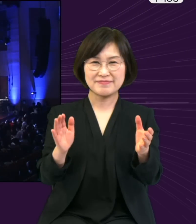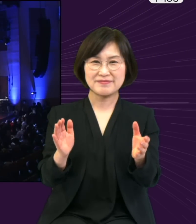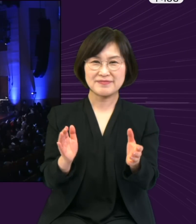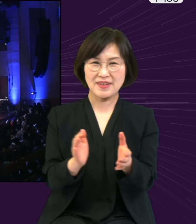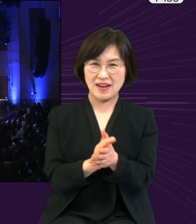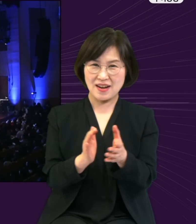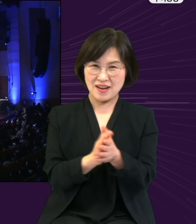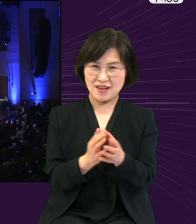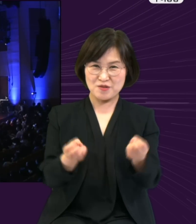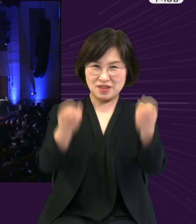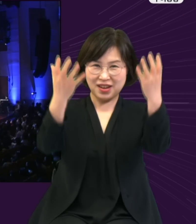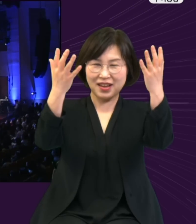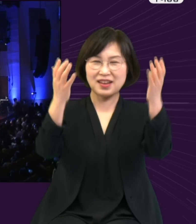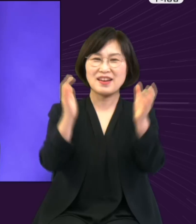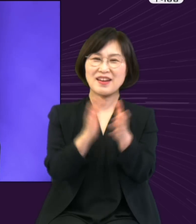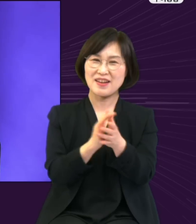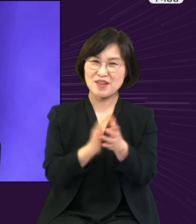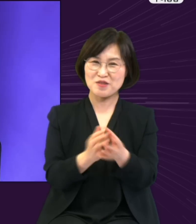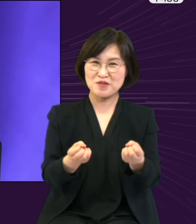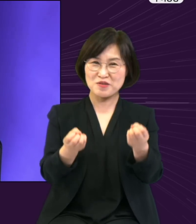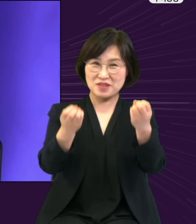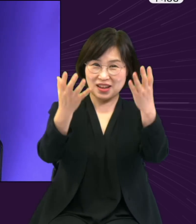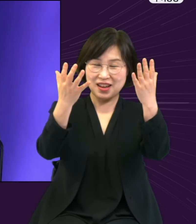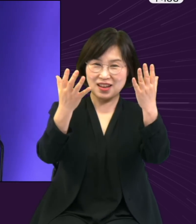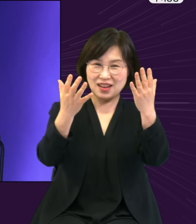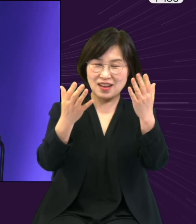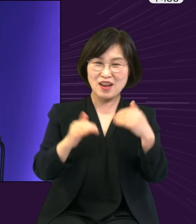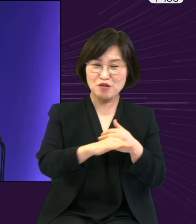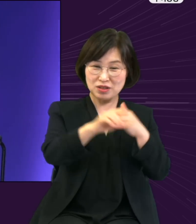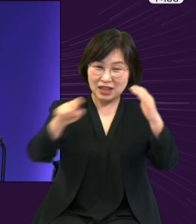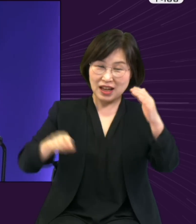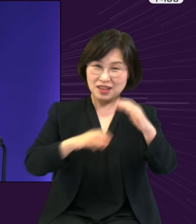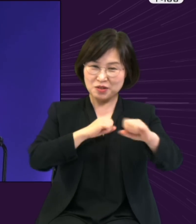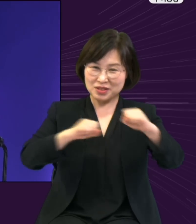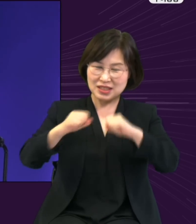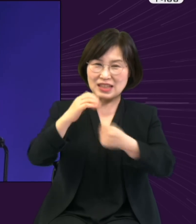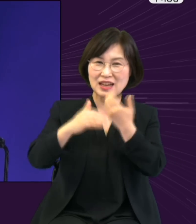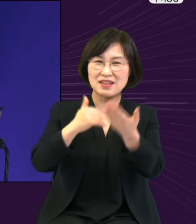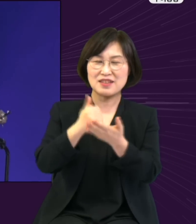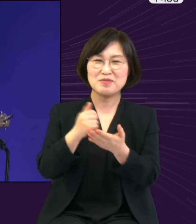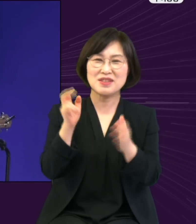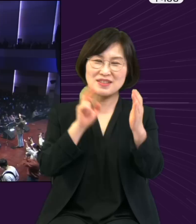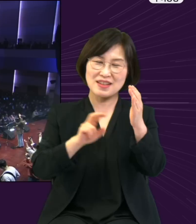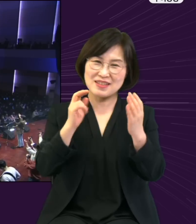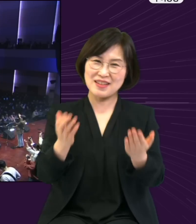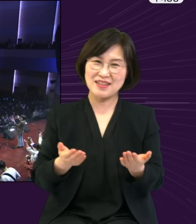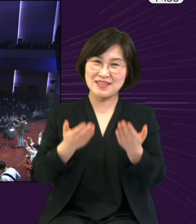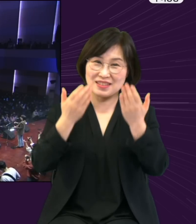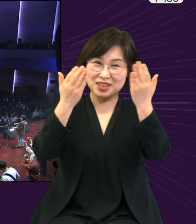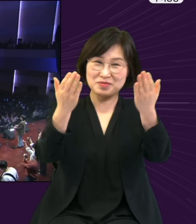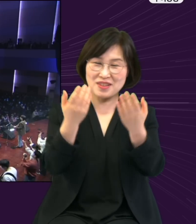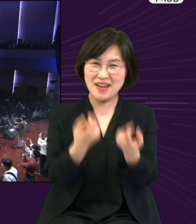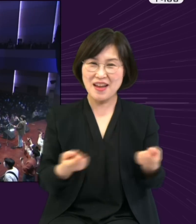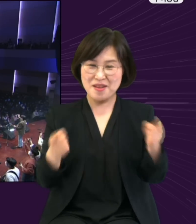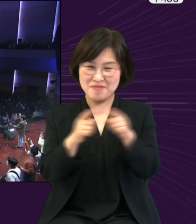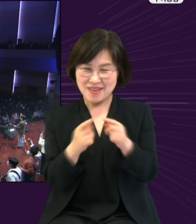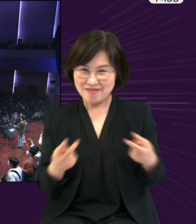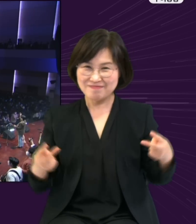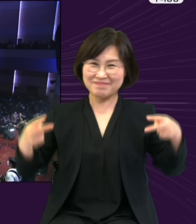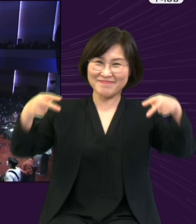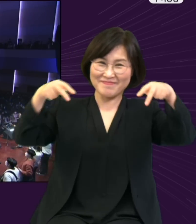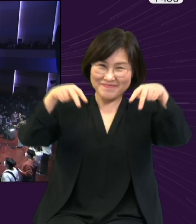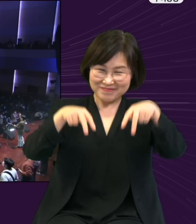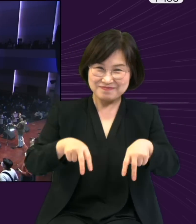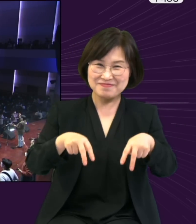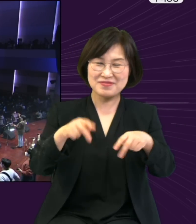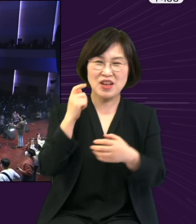할렐루야, 할렐루야. 이 밤에 우리 가운데 역사하실 주님의 이름을 찬양합니다. 우리 다 같이 일어나셔서 우리 영광받게